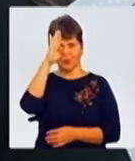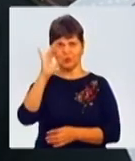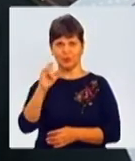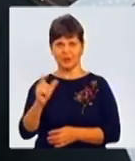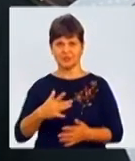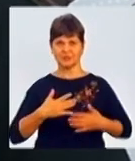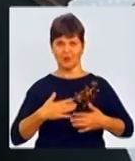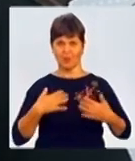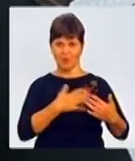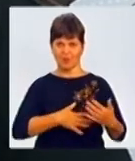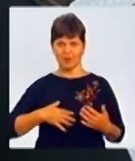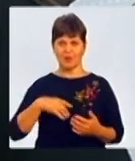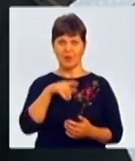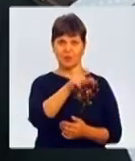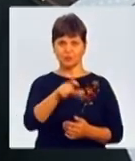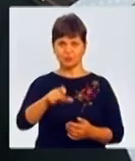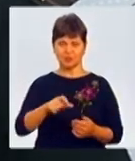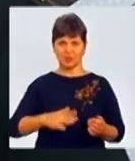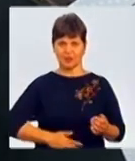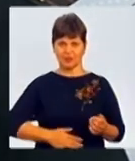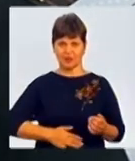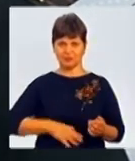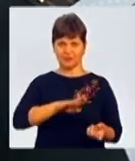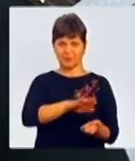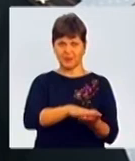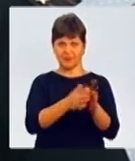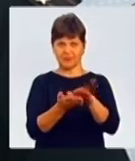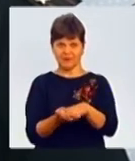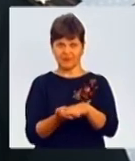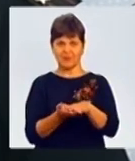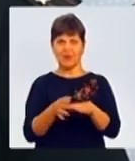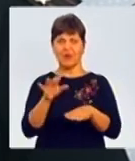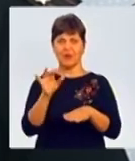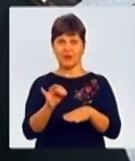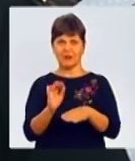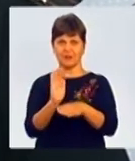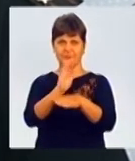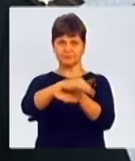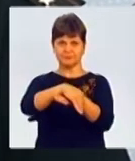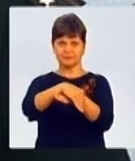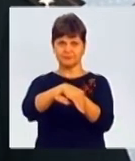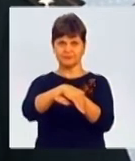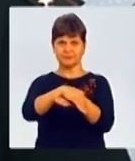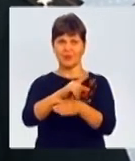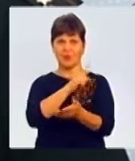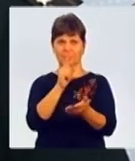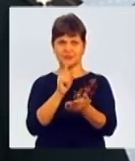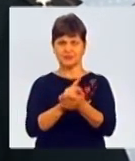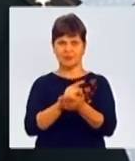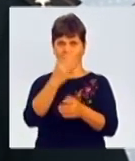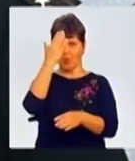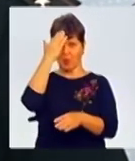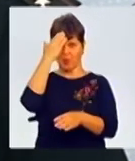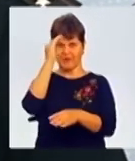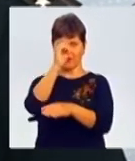перевертається на живіт, кладеться на коліно і похлопуванням по спині видаляється вода. обов'язково голова має бути нижче коліна